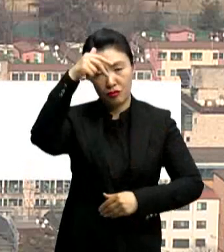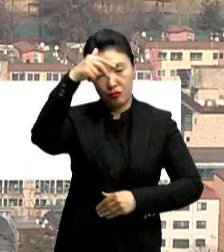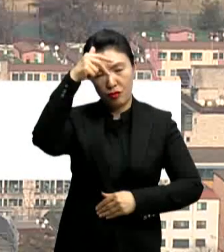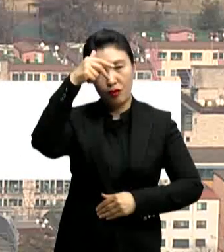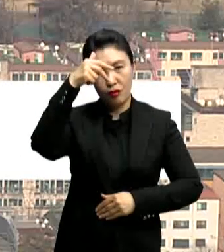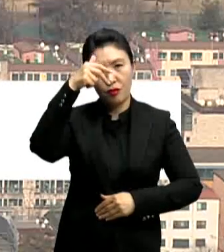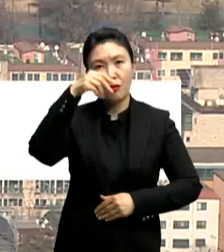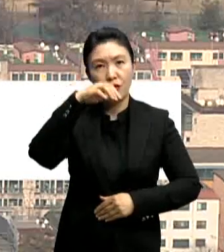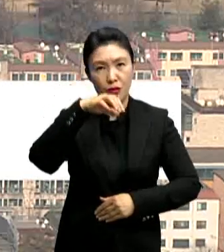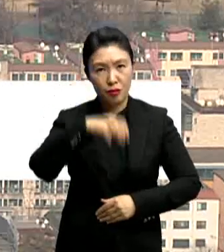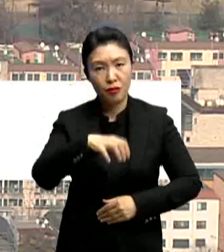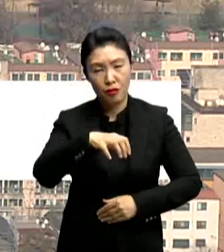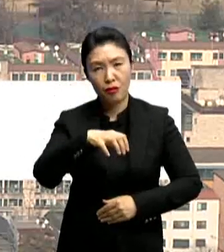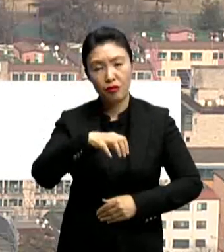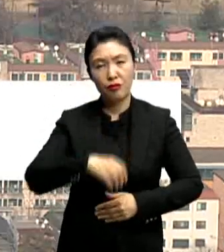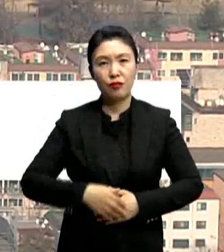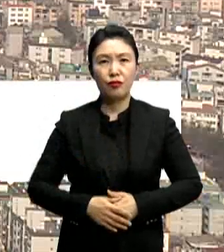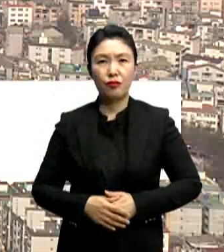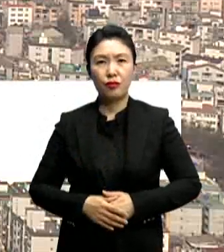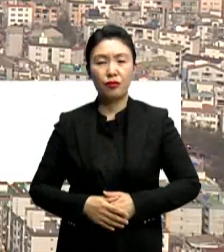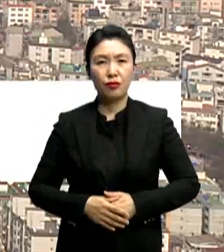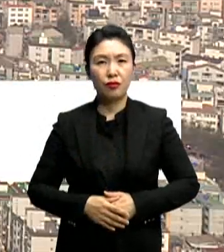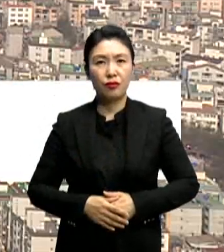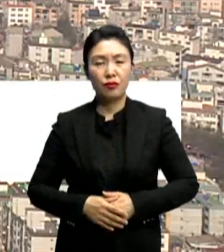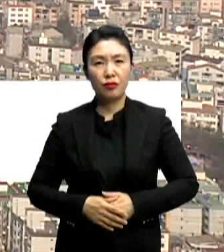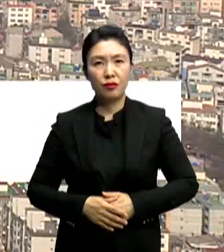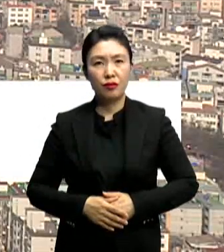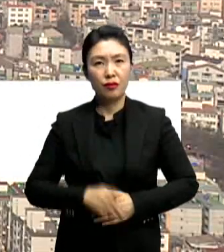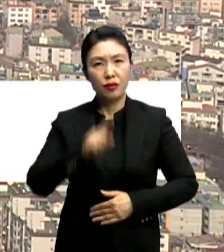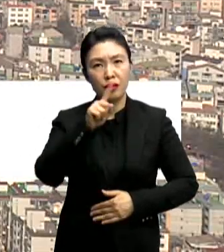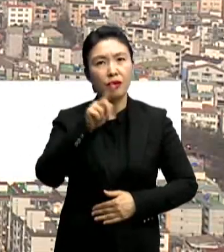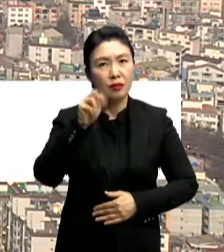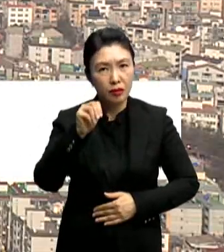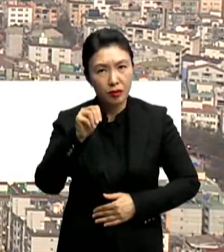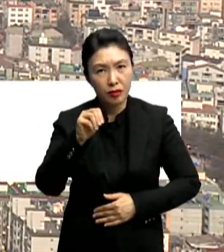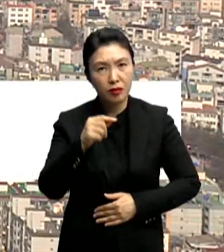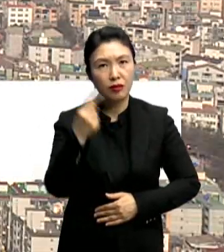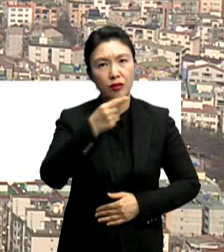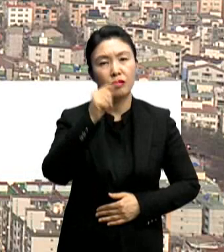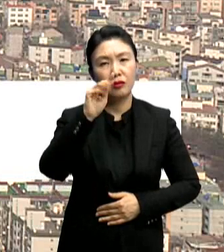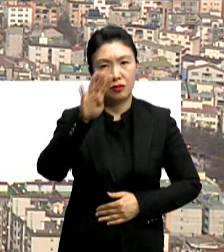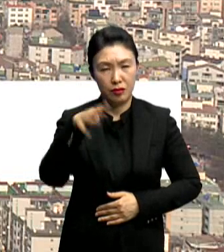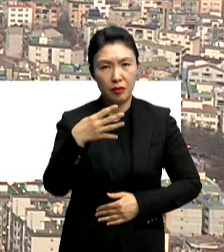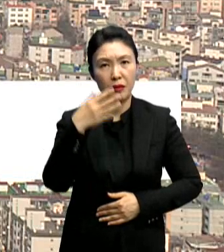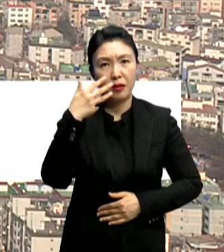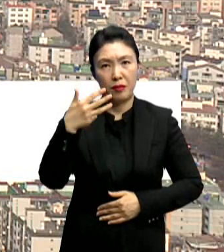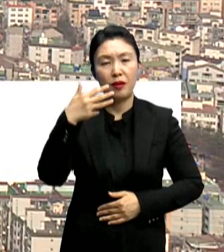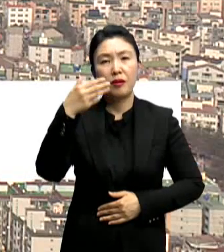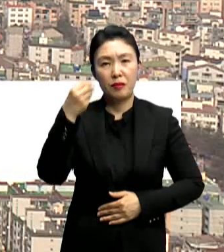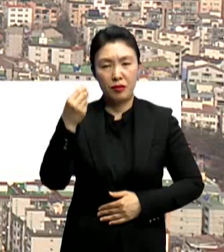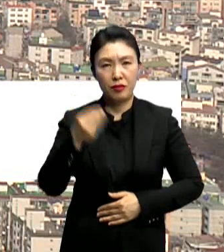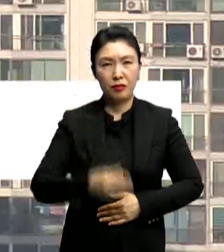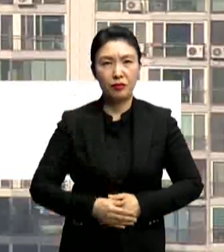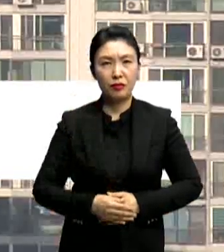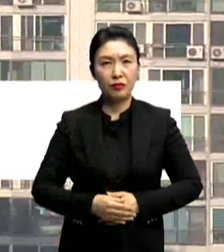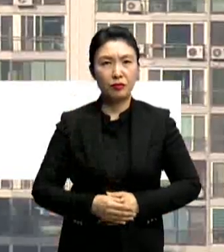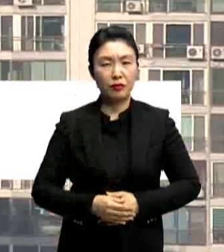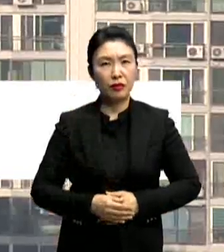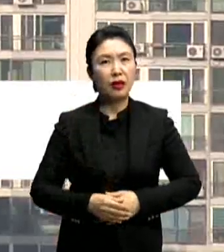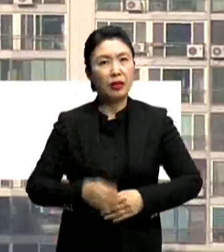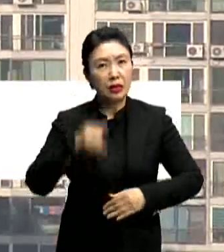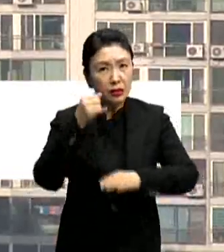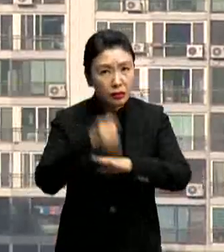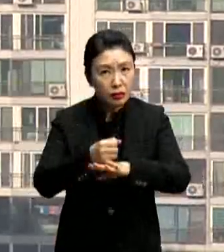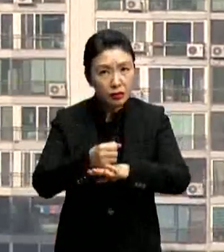부평동 199-45로 일제곱미터당 1408만원이며 최저가격은 옹진군 대청면